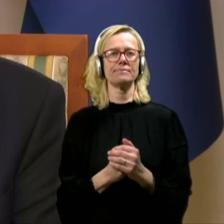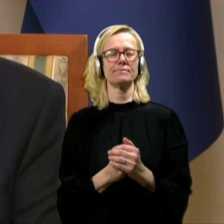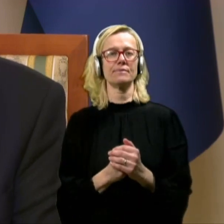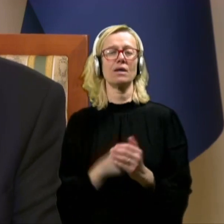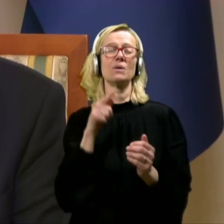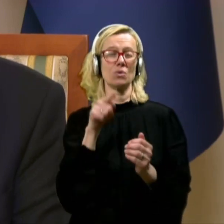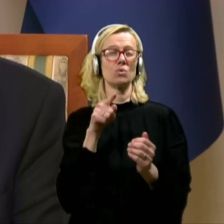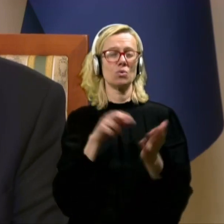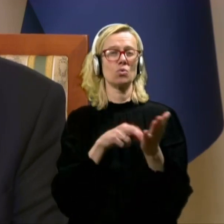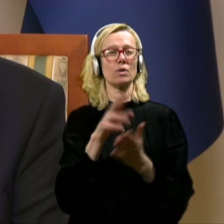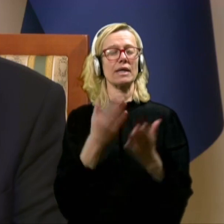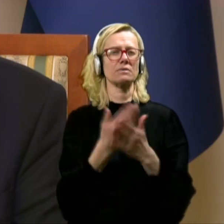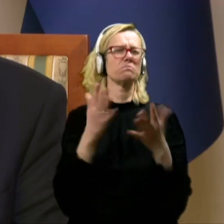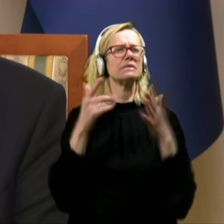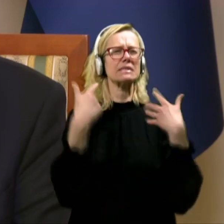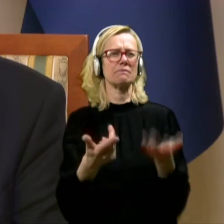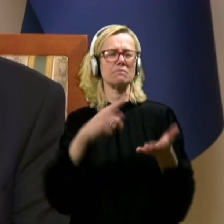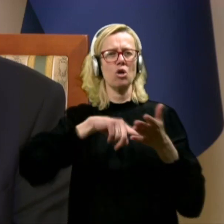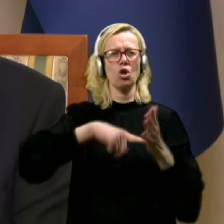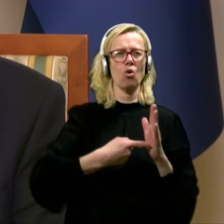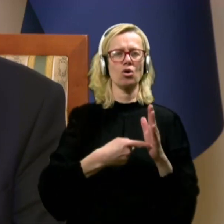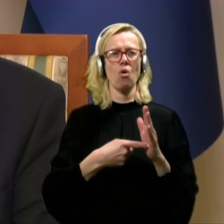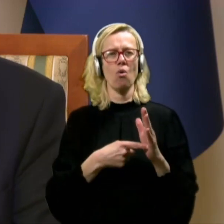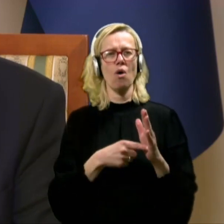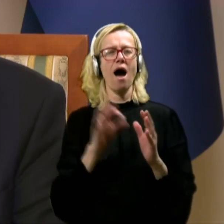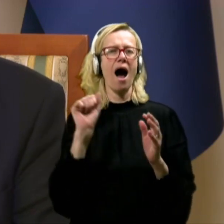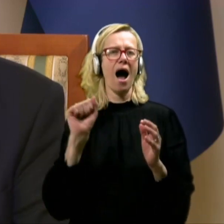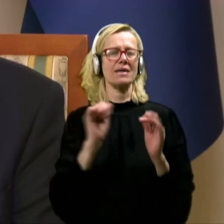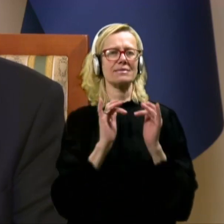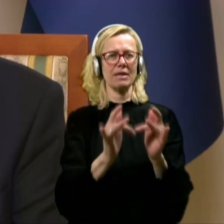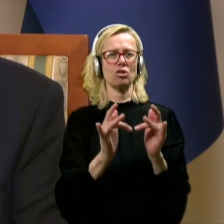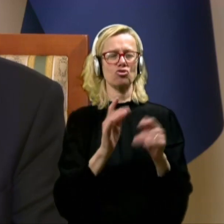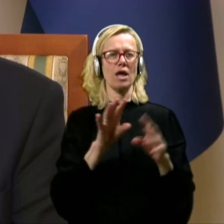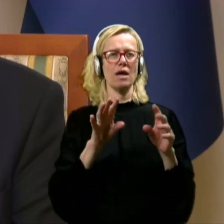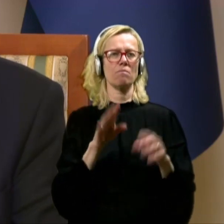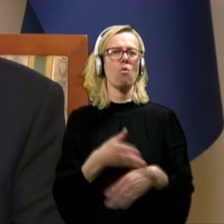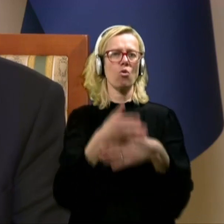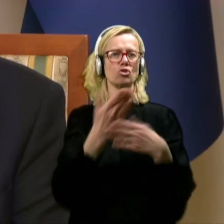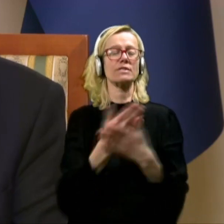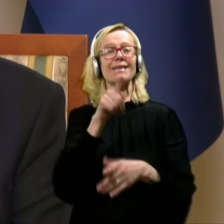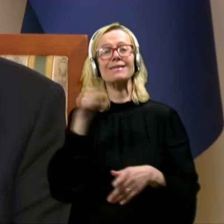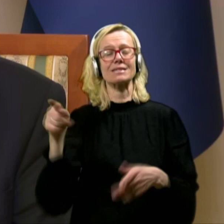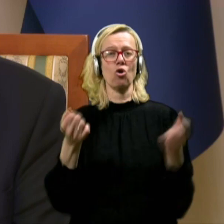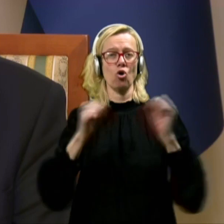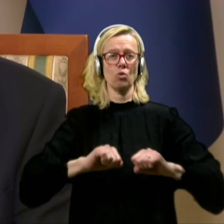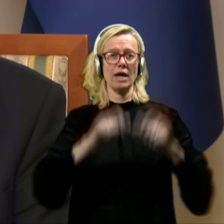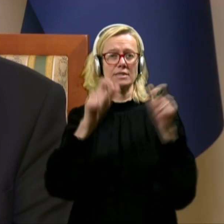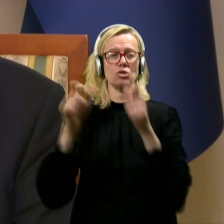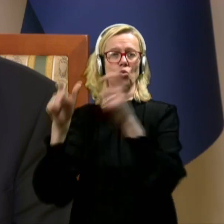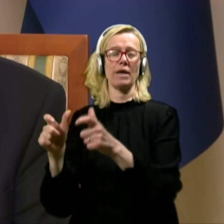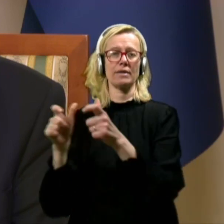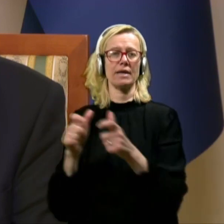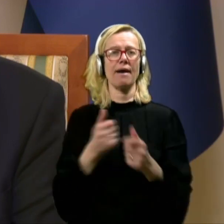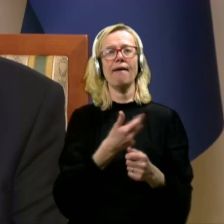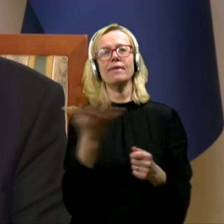Tukaj gre za okoli 70 milijonov te asimetrične pomoči za tiste gospodarske subjekte, katere